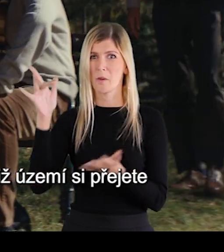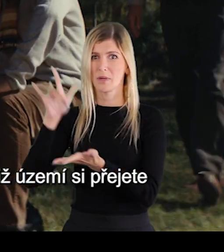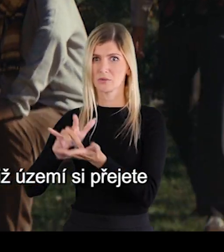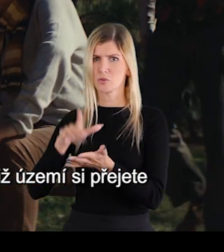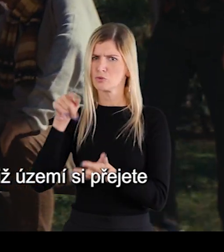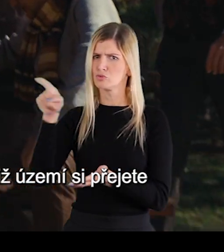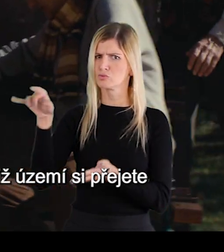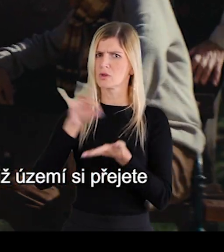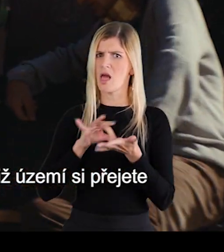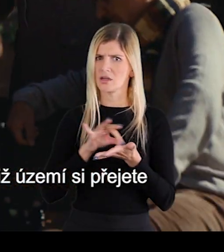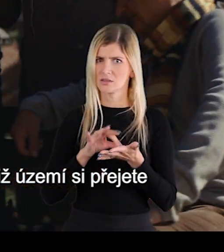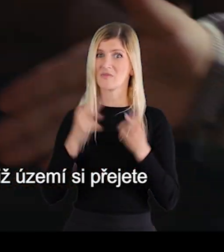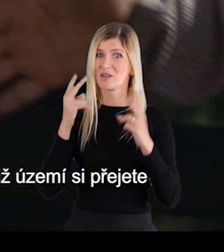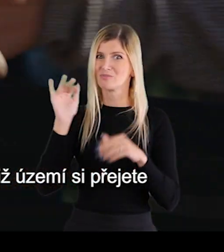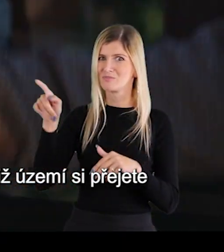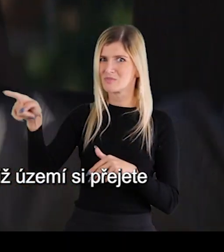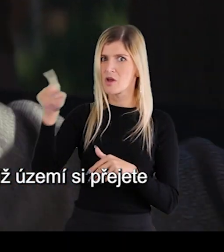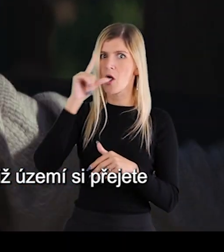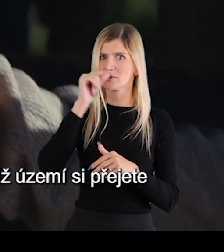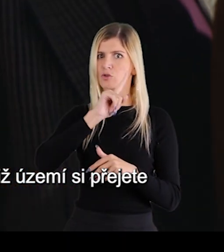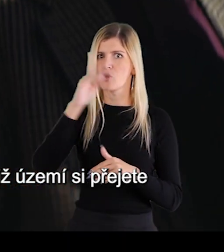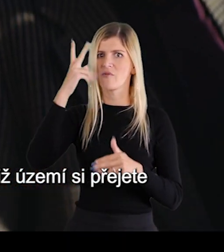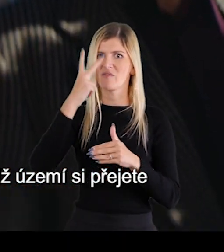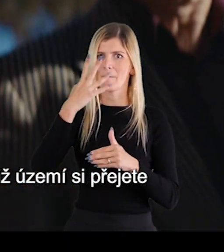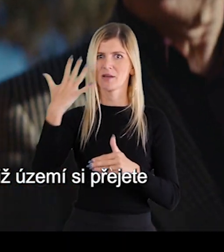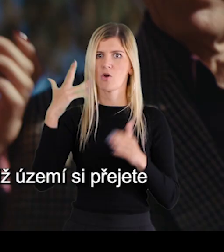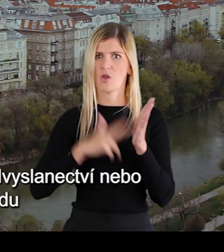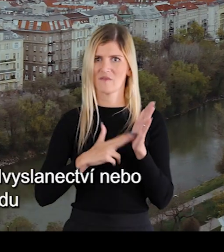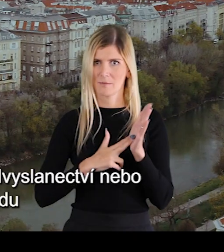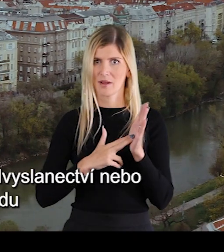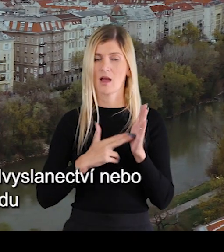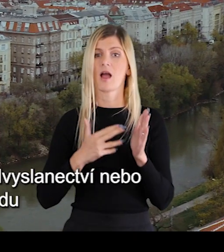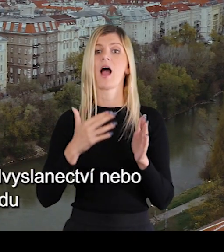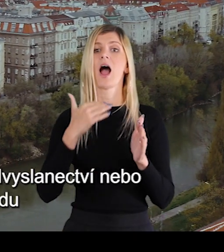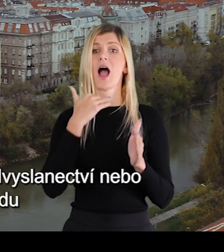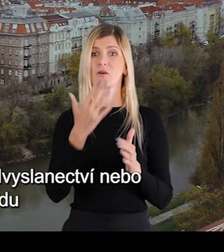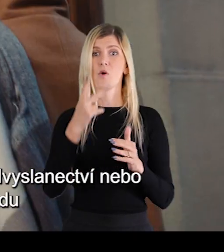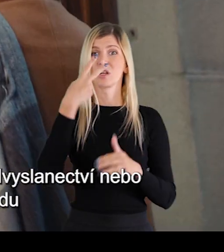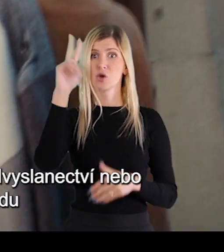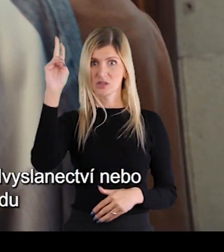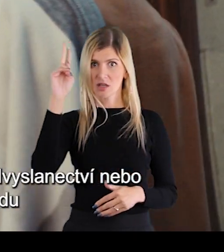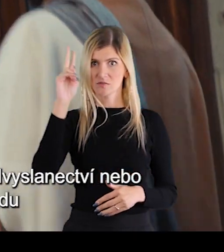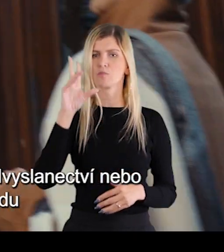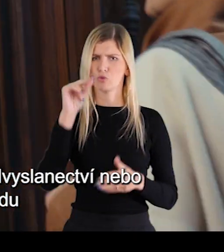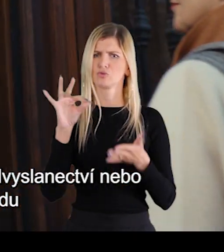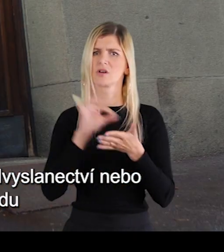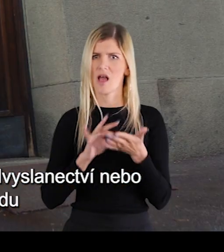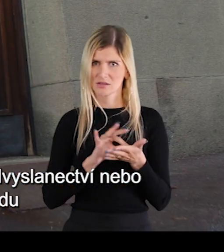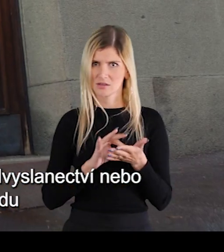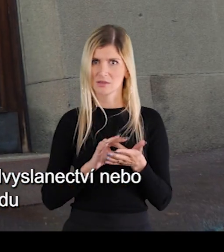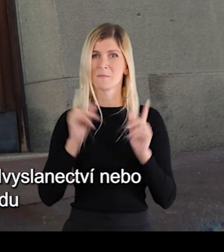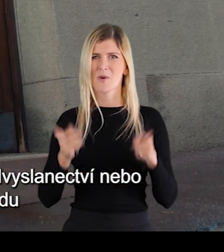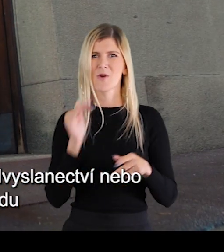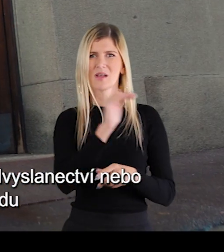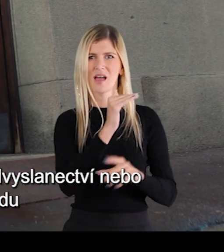kërkesë bashkisë ose qytetit në territorin e të cilit dëshironi të votoni deri më 25 nëntor. Për të votuar jashtë shtetit, parashtroni një kërkesë në ambasadën